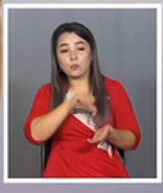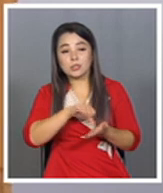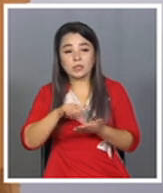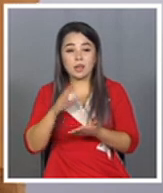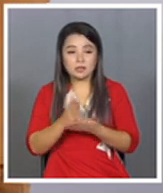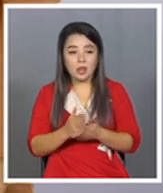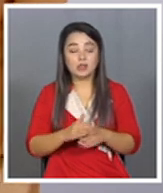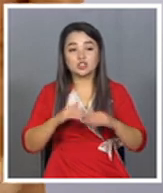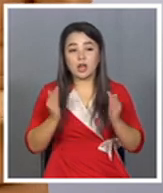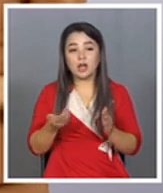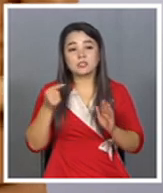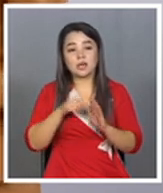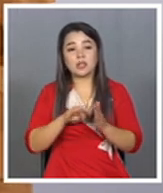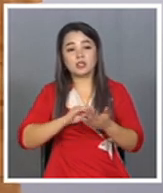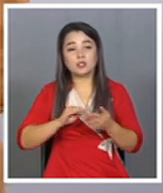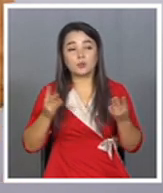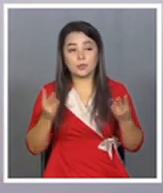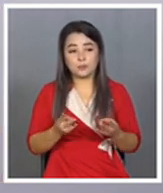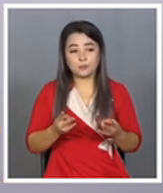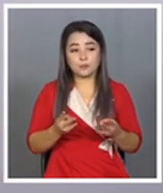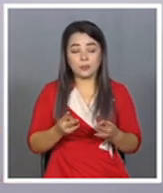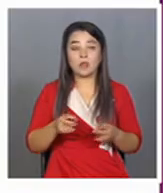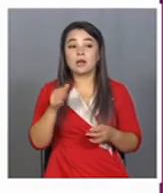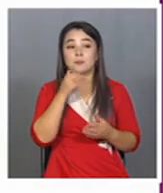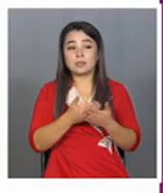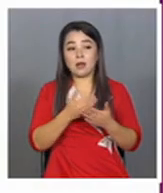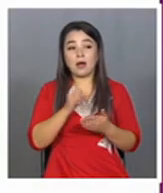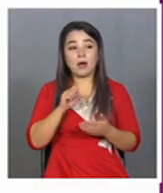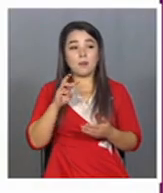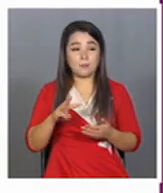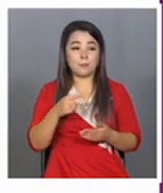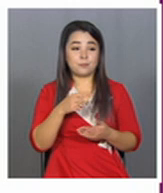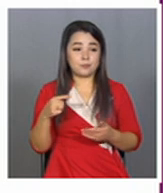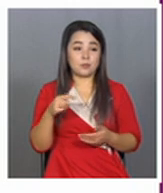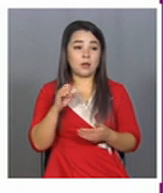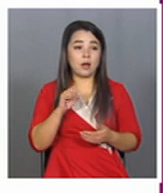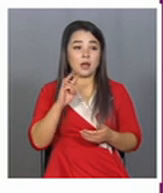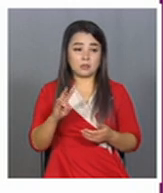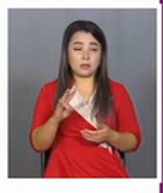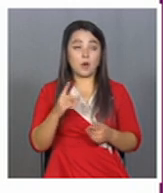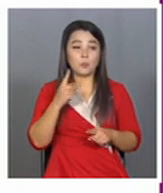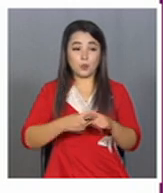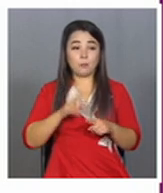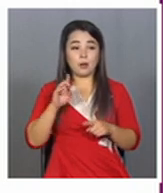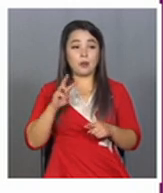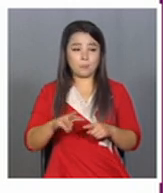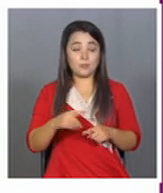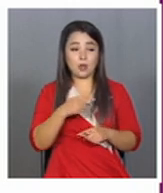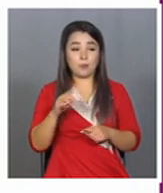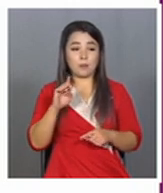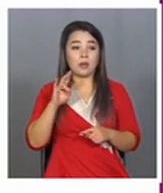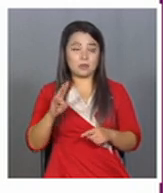жақша сыртына шығару керек. Мысалы, АМ азайту АН плюс БМ